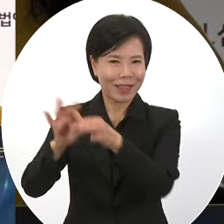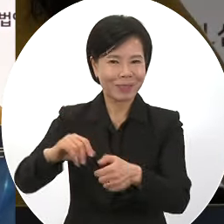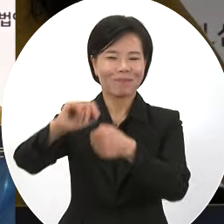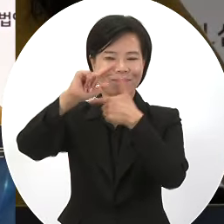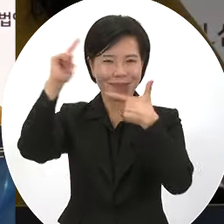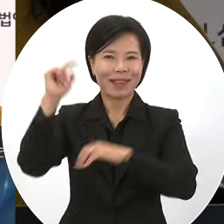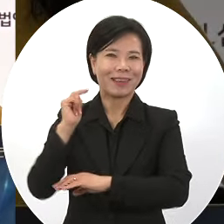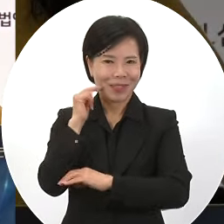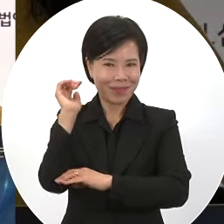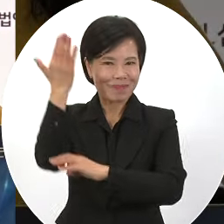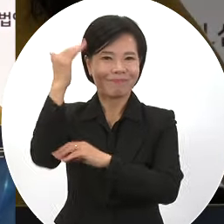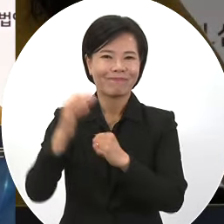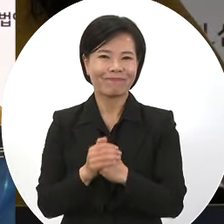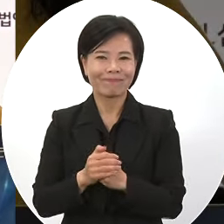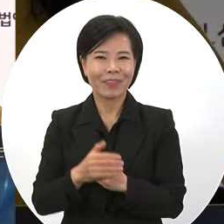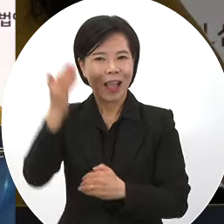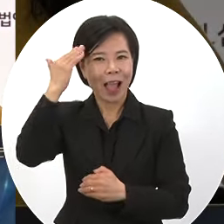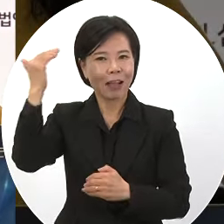영예를 안았습니다.